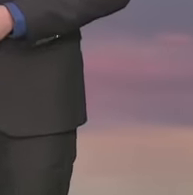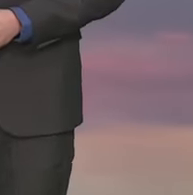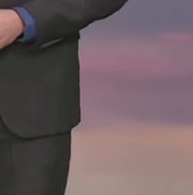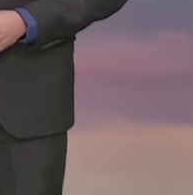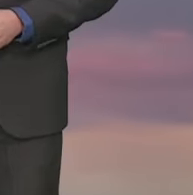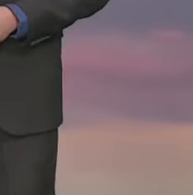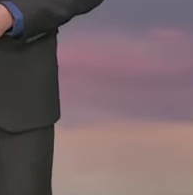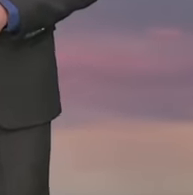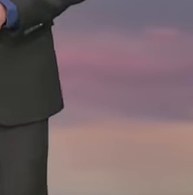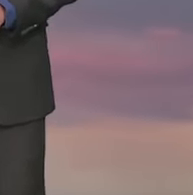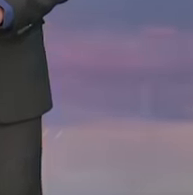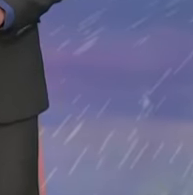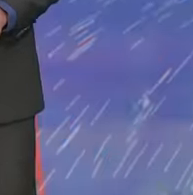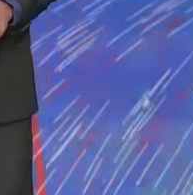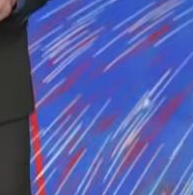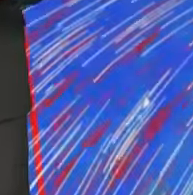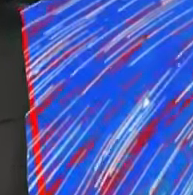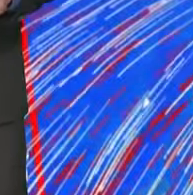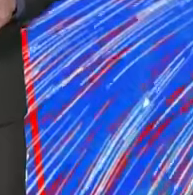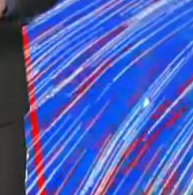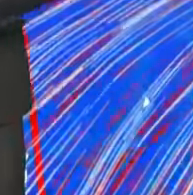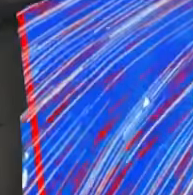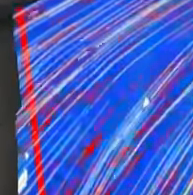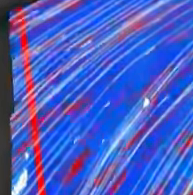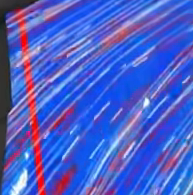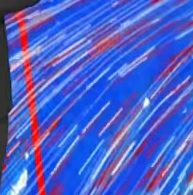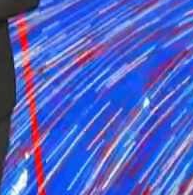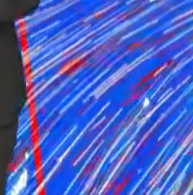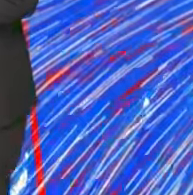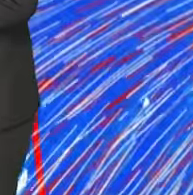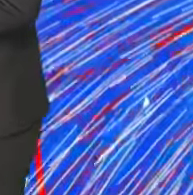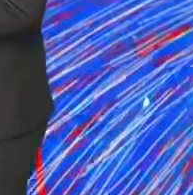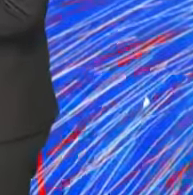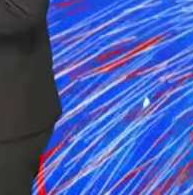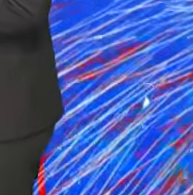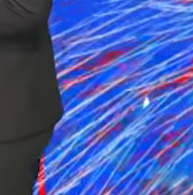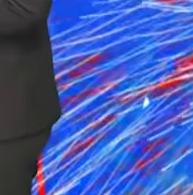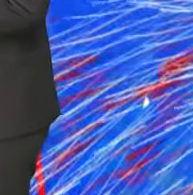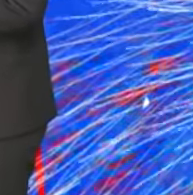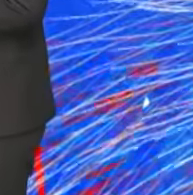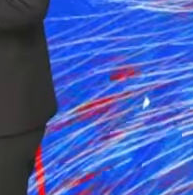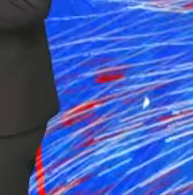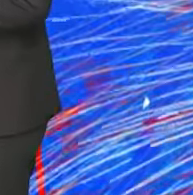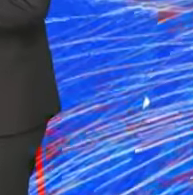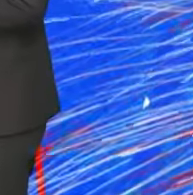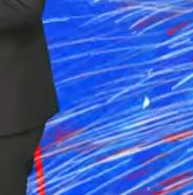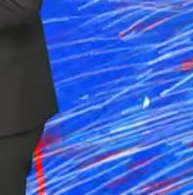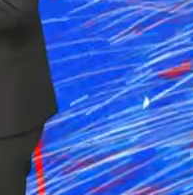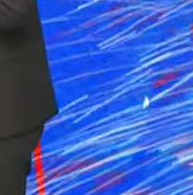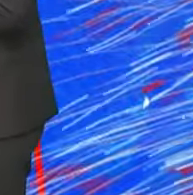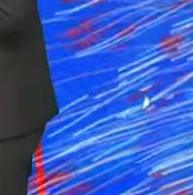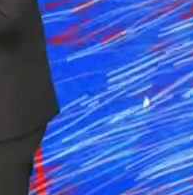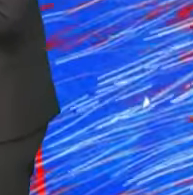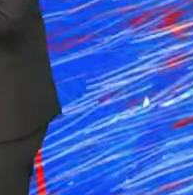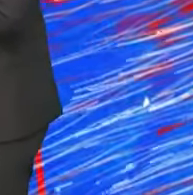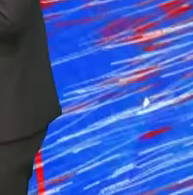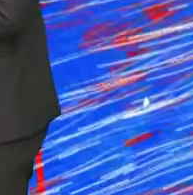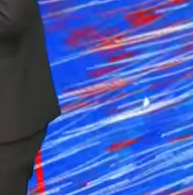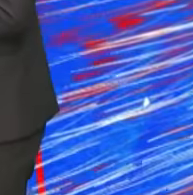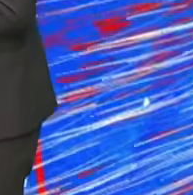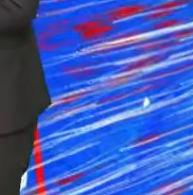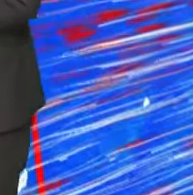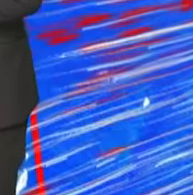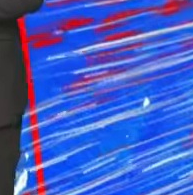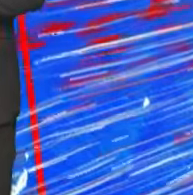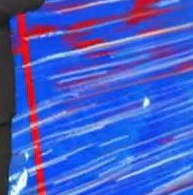ng umaga. Pansamantala pong hihina ang amihan sa weekend. Napapalitan muna po ng mainit na hangin mula sa Pasipiko, yung